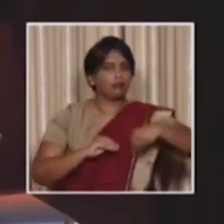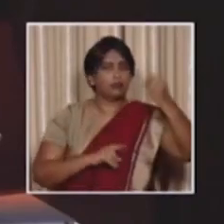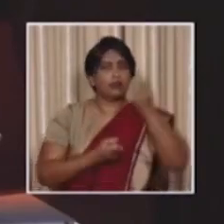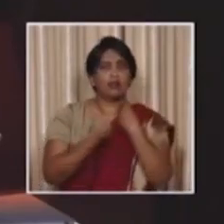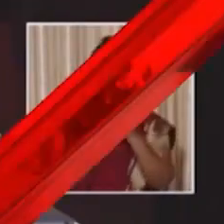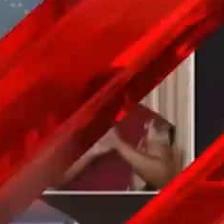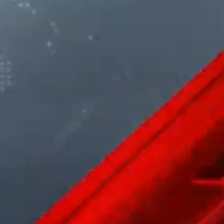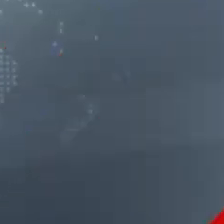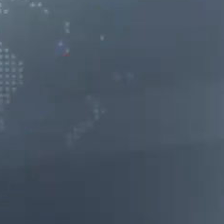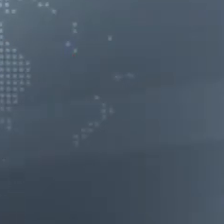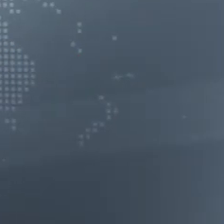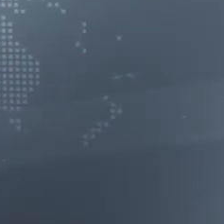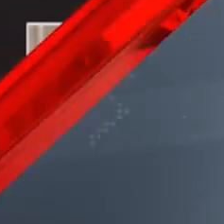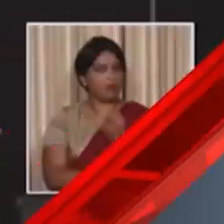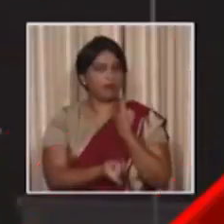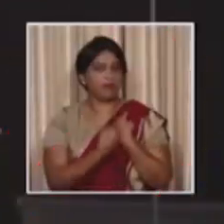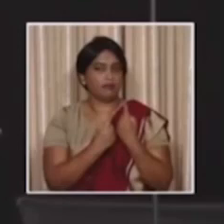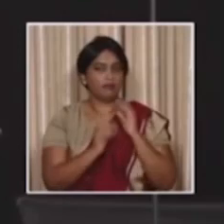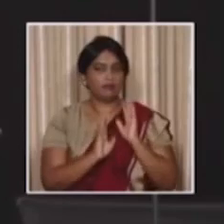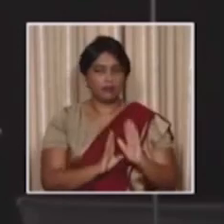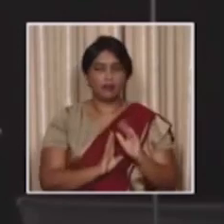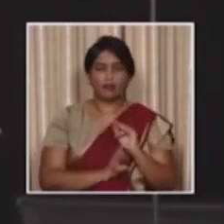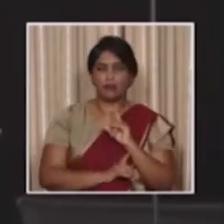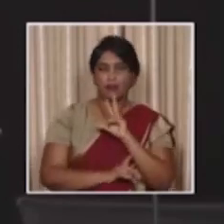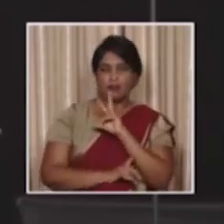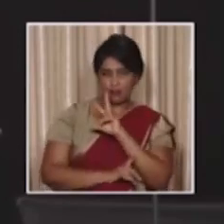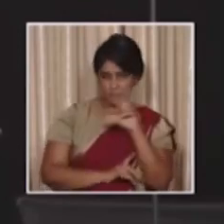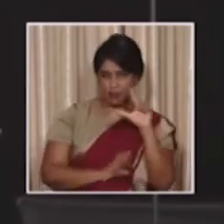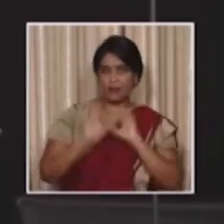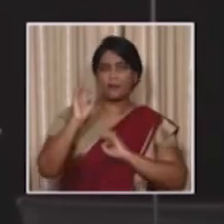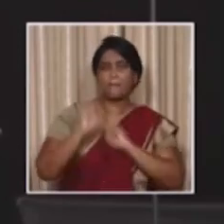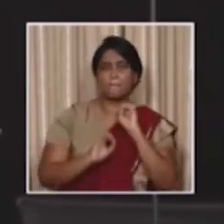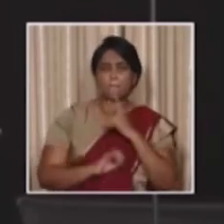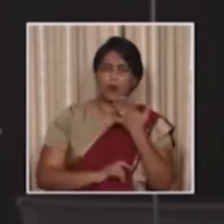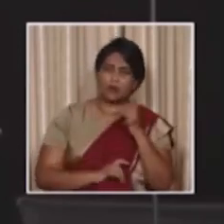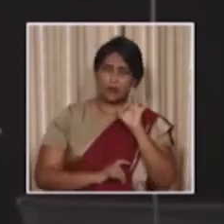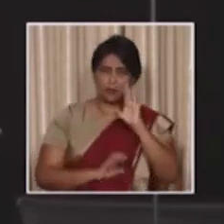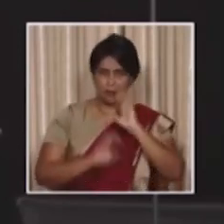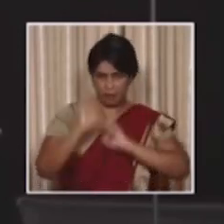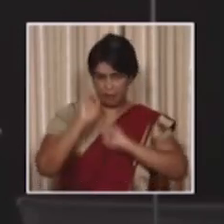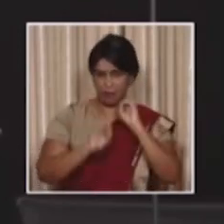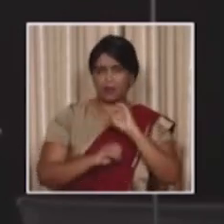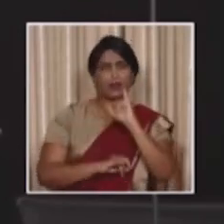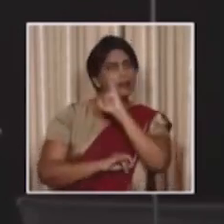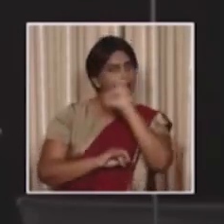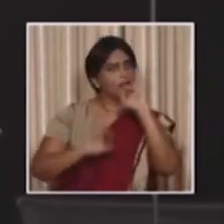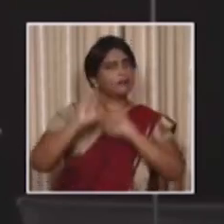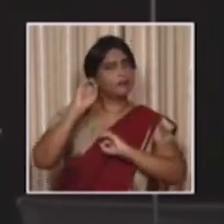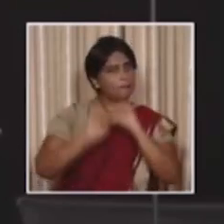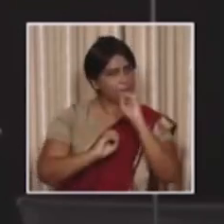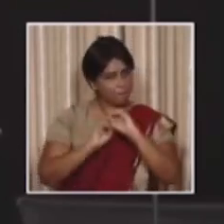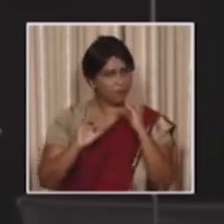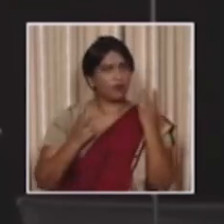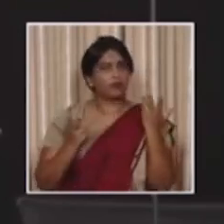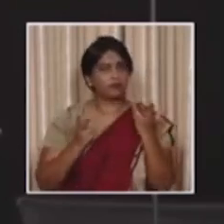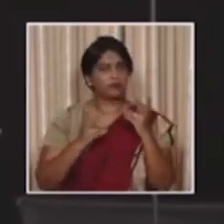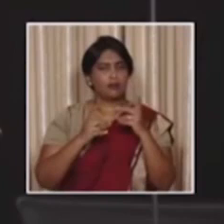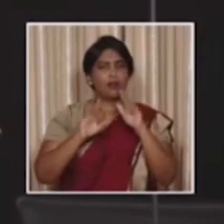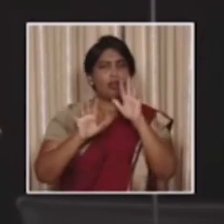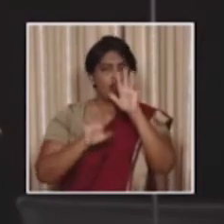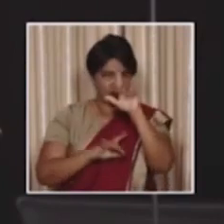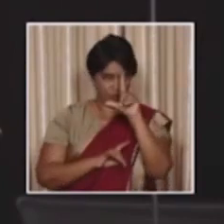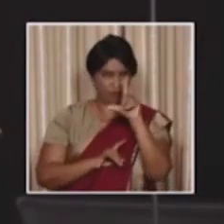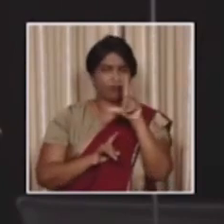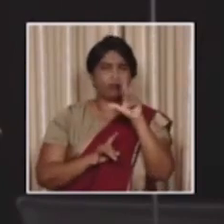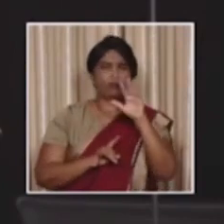ඇසස්මන්ට් එක නොකර වැඩවැරි අධිකරිපාල් පාදිකපටුල තරපිනර තොඩරවිල් කණකඩපු මේඩ්කොල්ලපටුලදායින